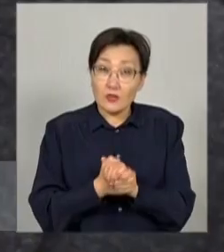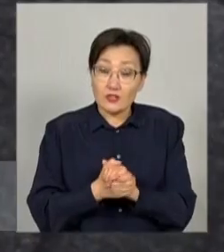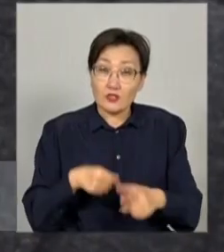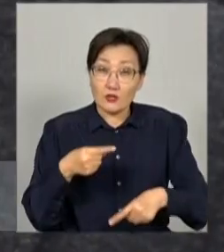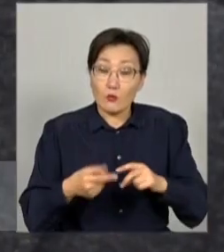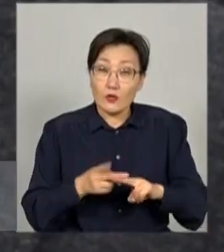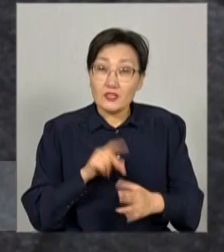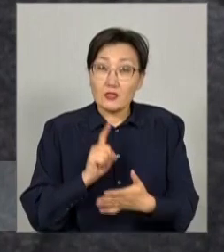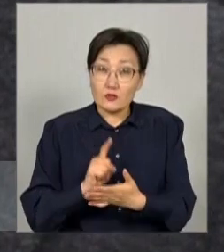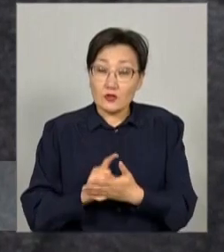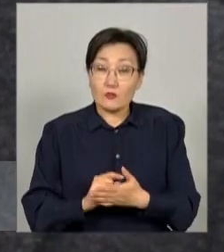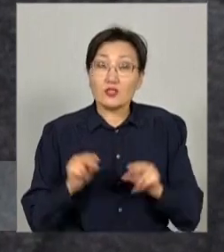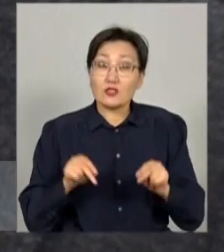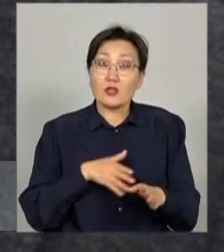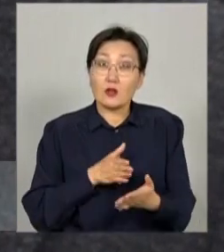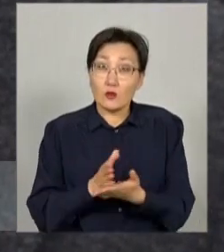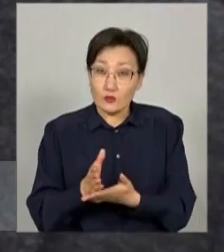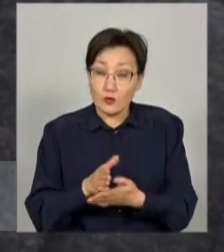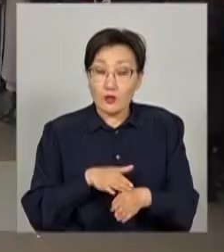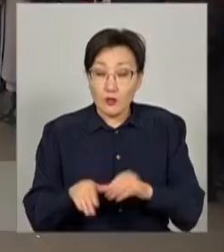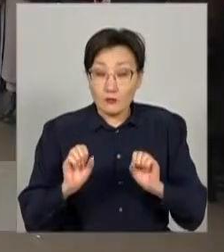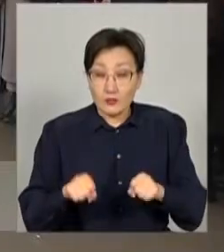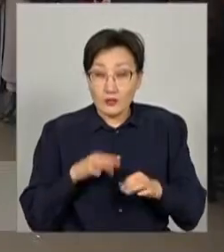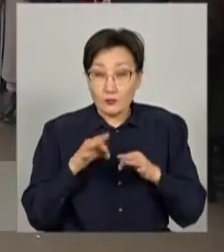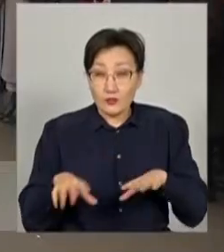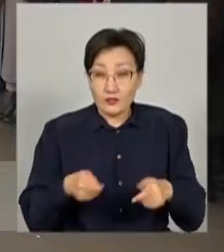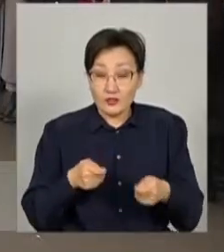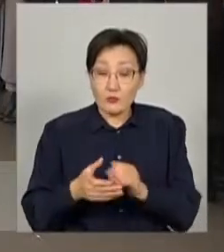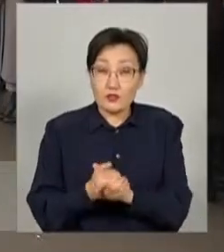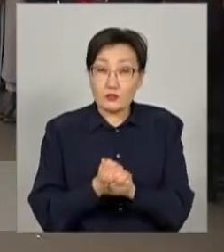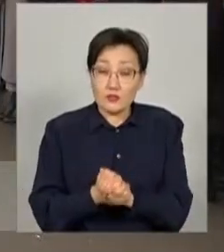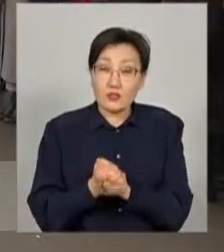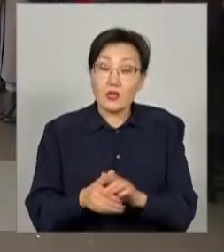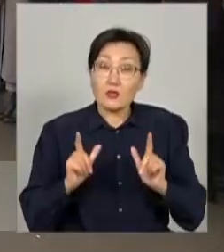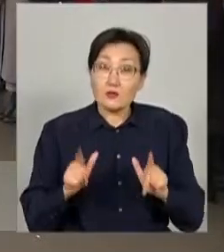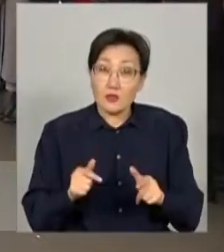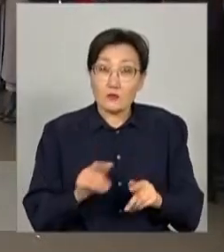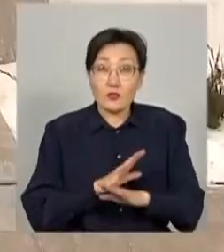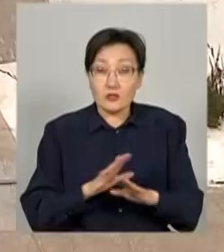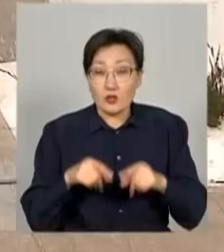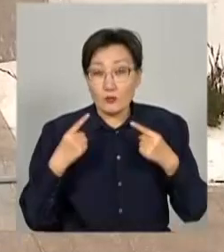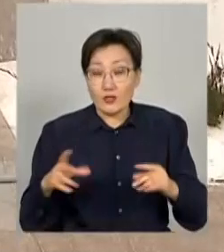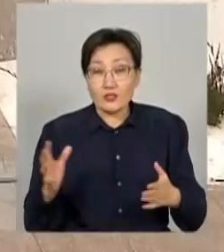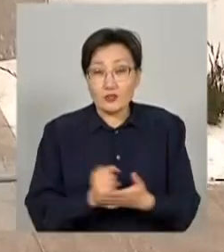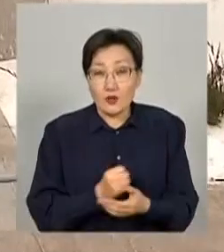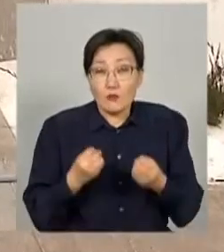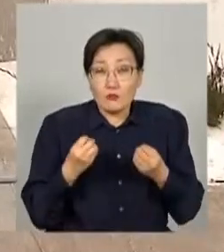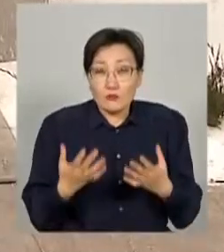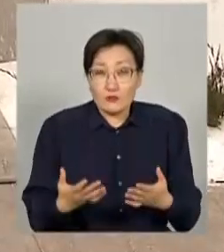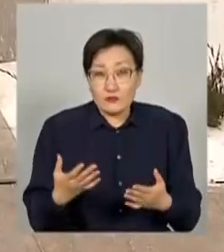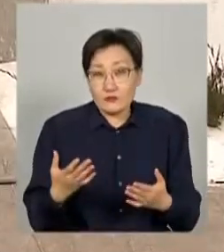бұл міндетті абыроймен орындай алатынымызды айтты президент. Сондықтан ынтымақ пен бірлік болмаса басқа жетістіктің бәрі бекер